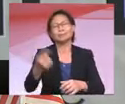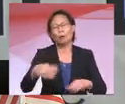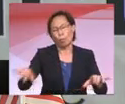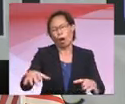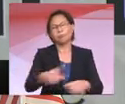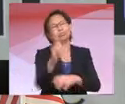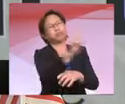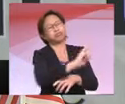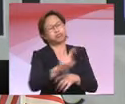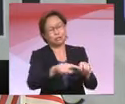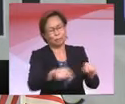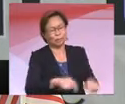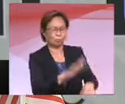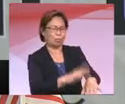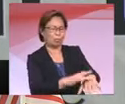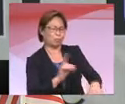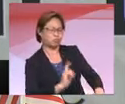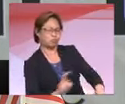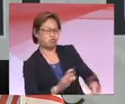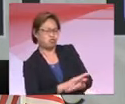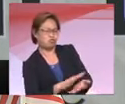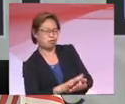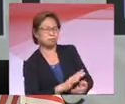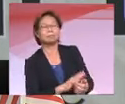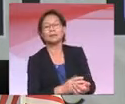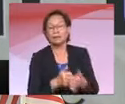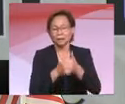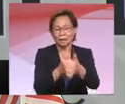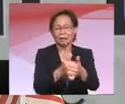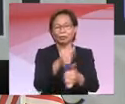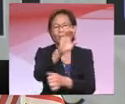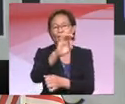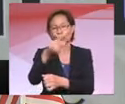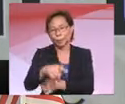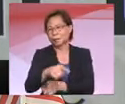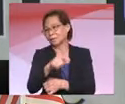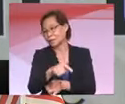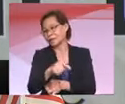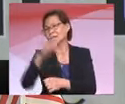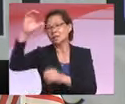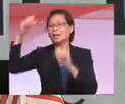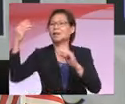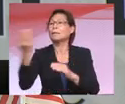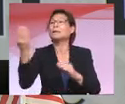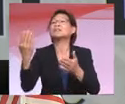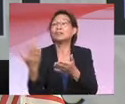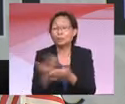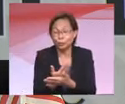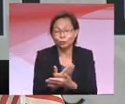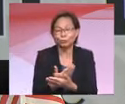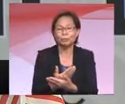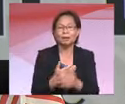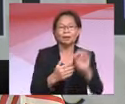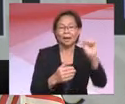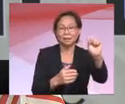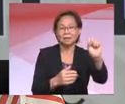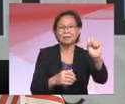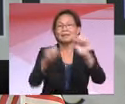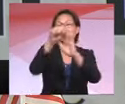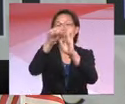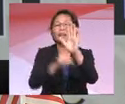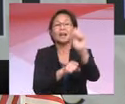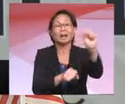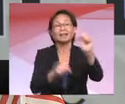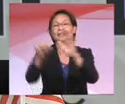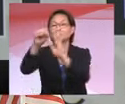di kawasan yang kerap disentuh. Patuhlah kepada SOP sebagai norma baru, iaitu S, syarat-syarat seperti